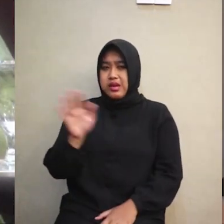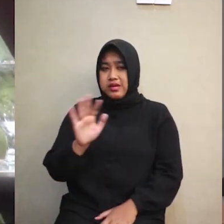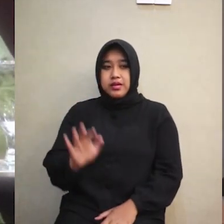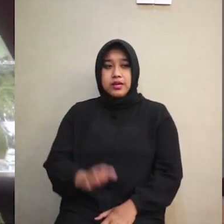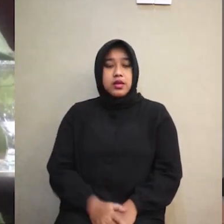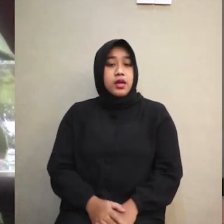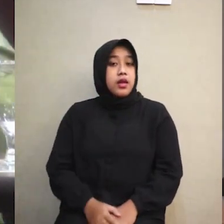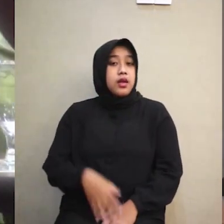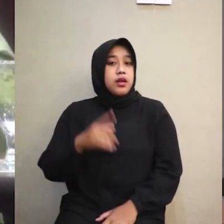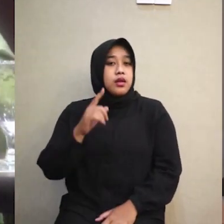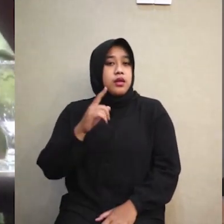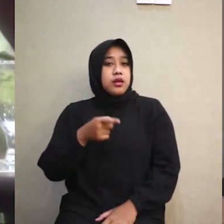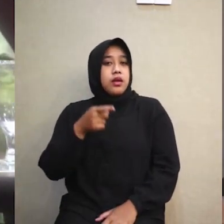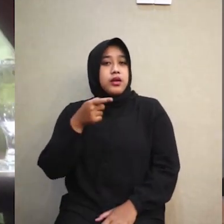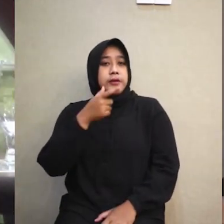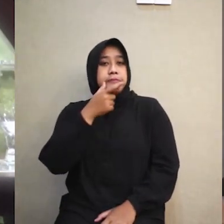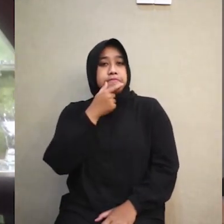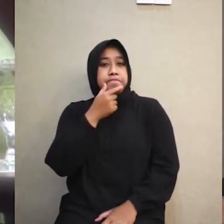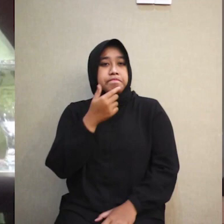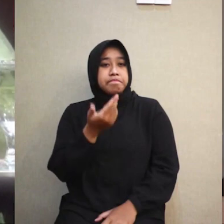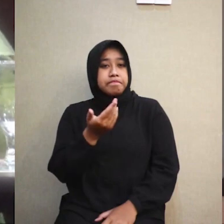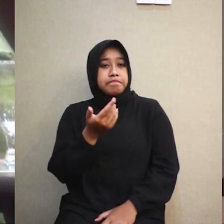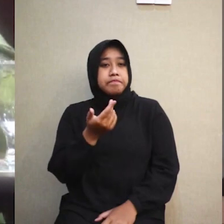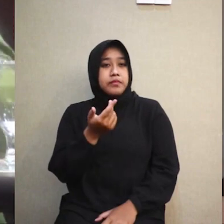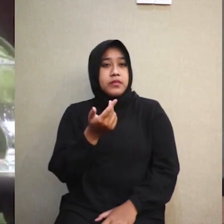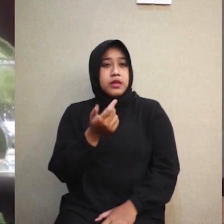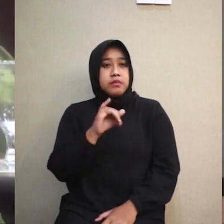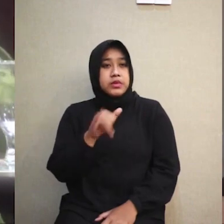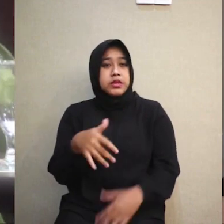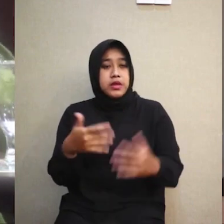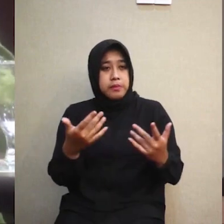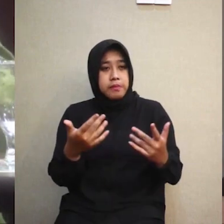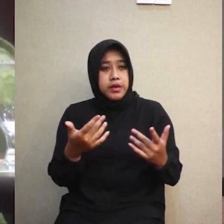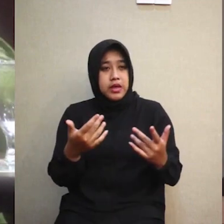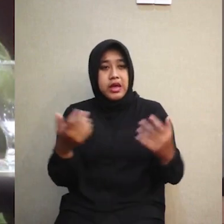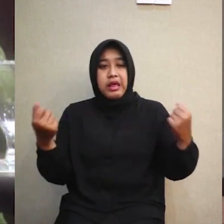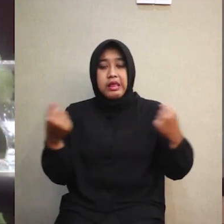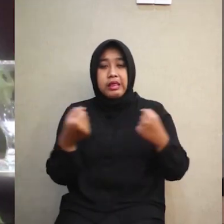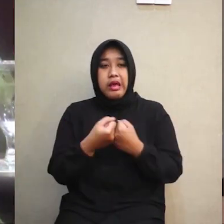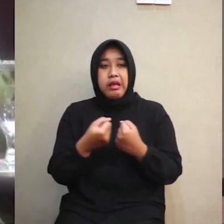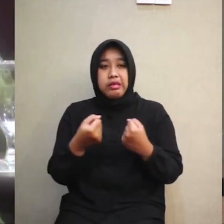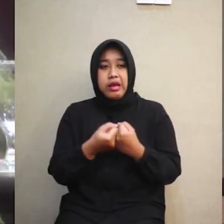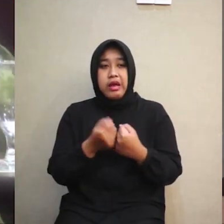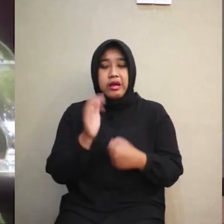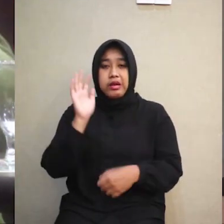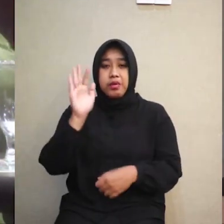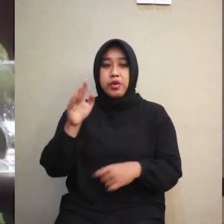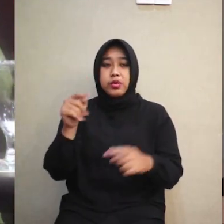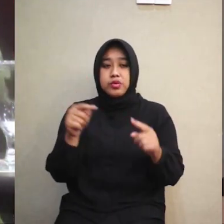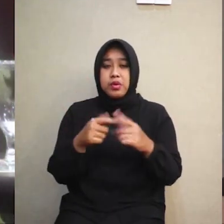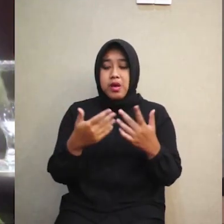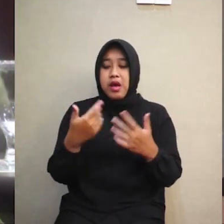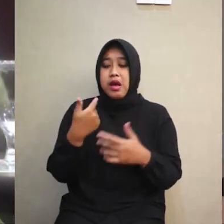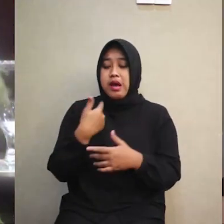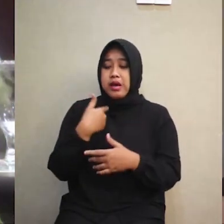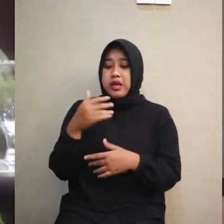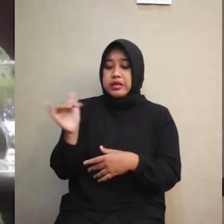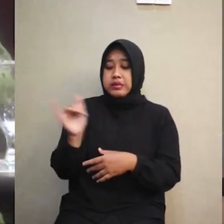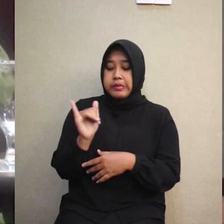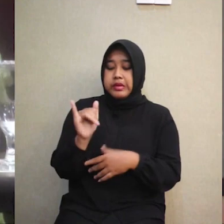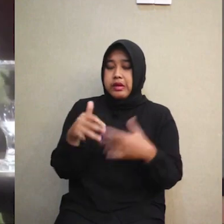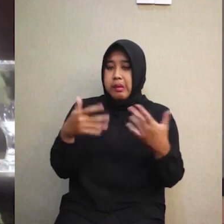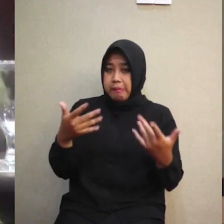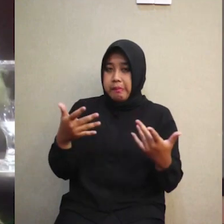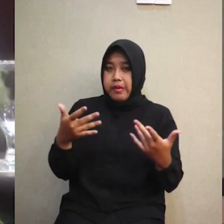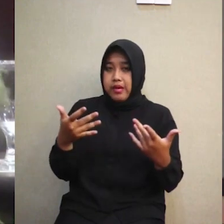nah ini ini juga juga menjadi tantangan gitu ke depan akan akan seperti